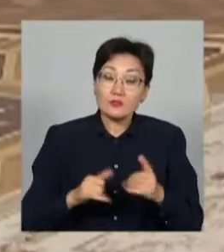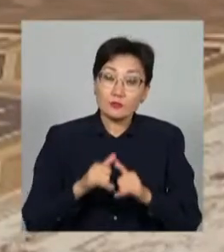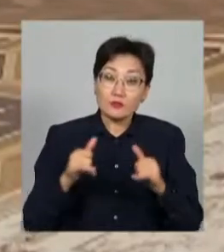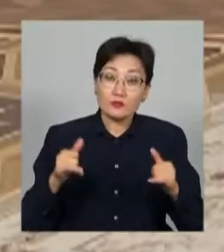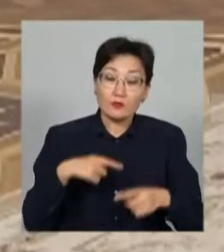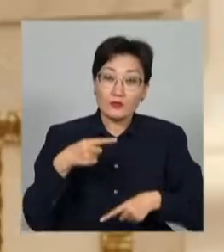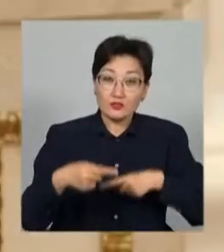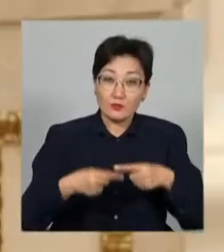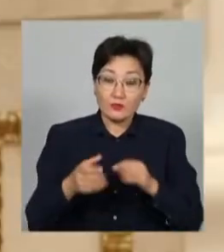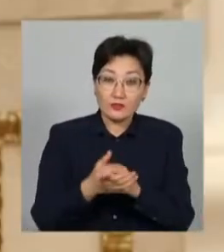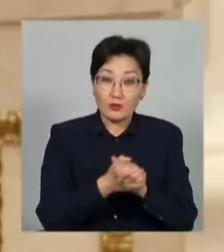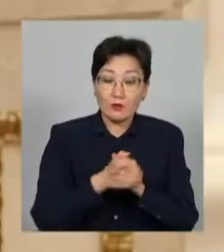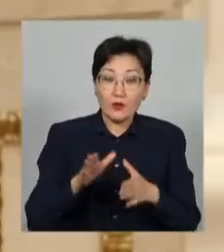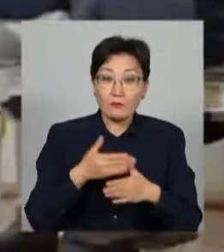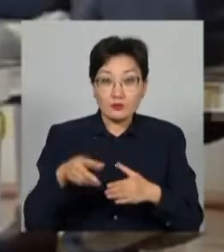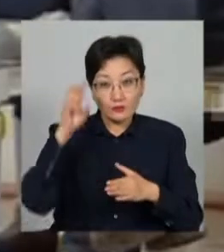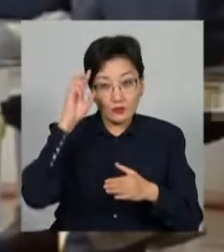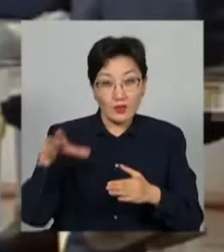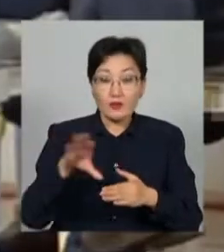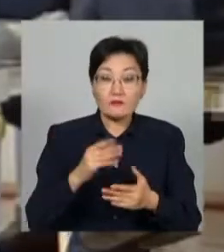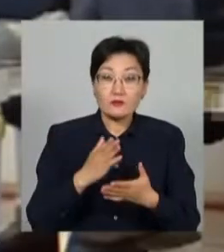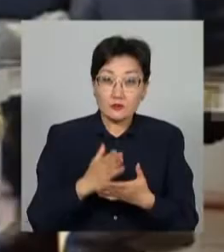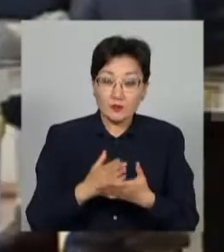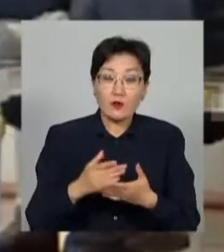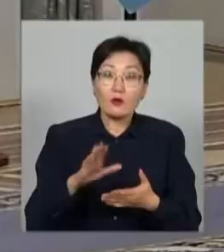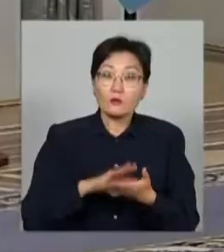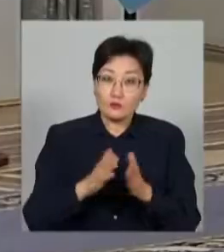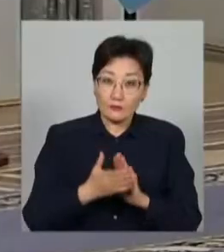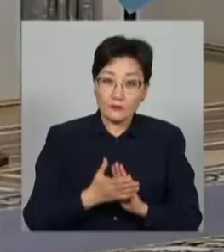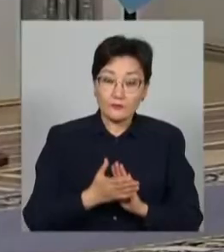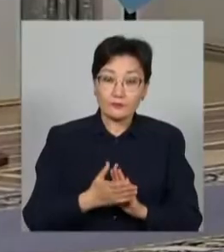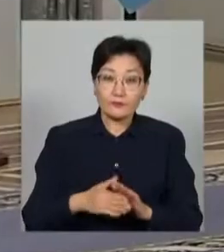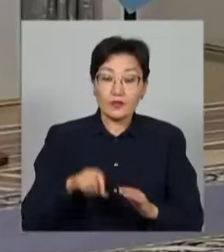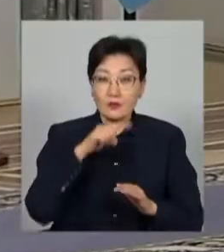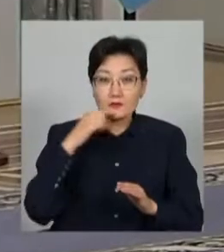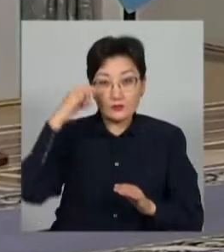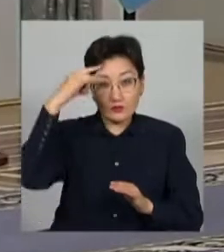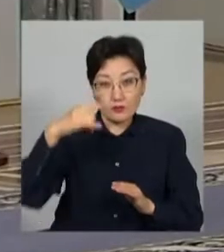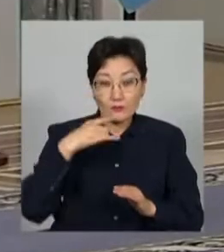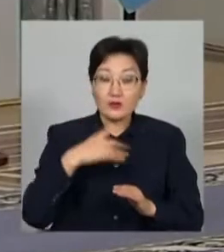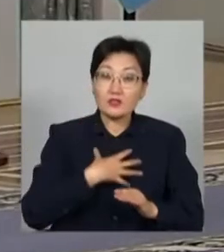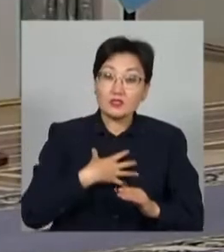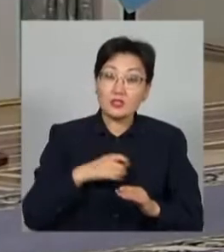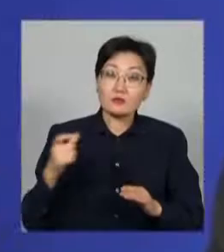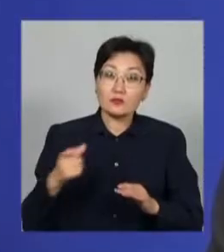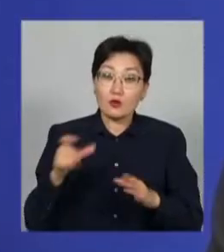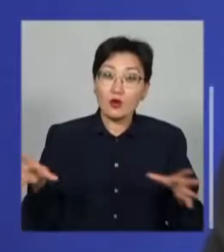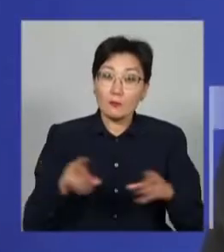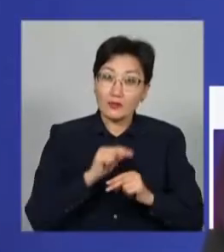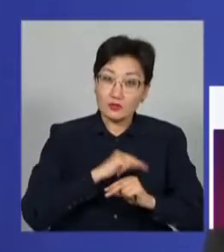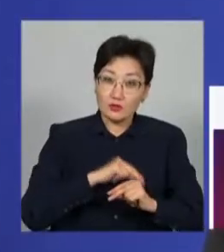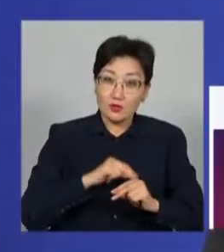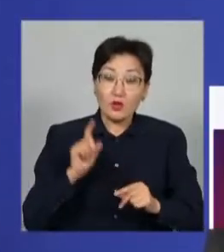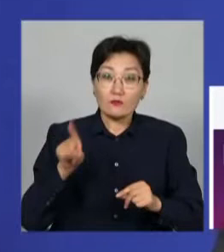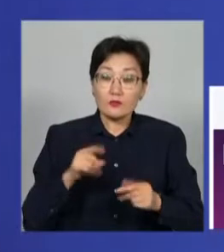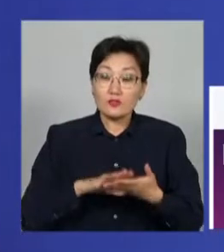развития традиционной дружбы между странами есть все объективные условия. Россия и Казахстан – ключевые экономические партнеры.